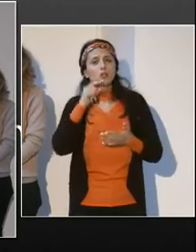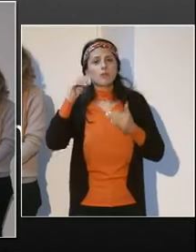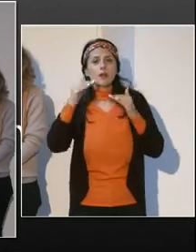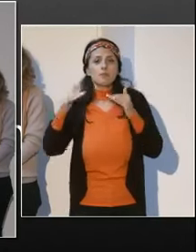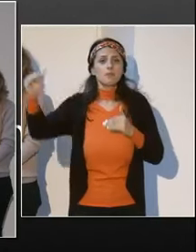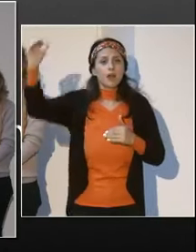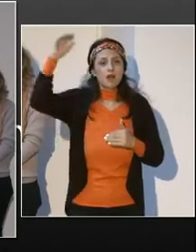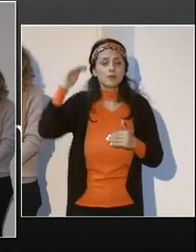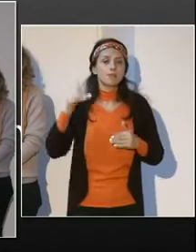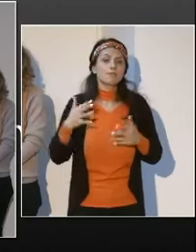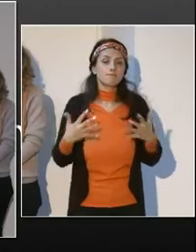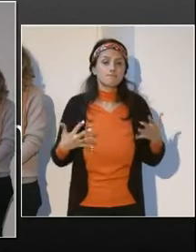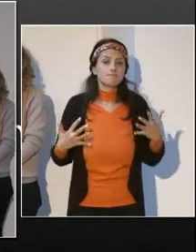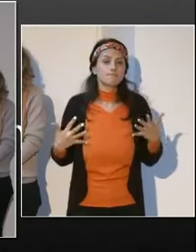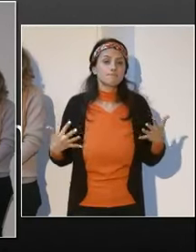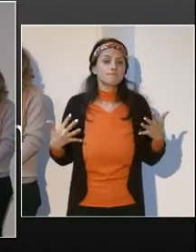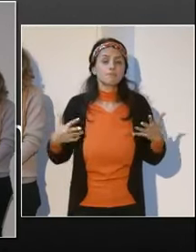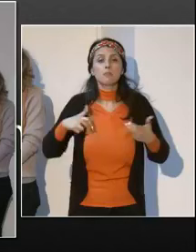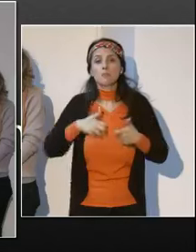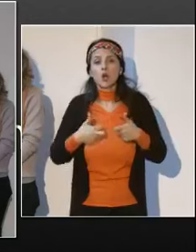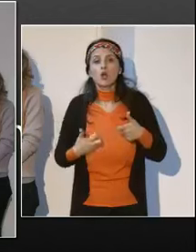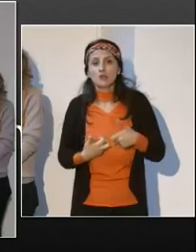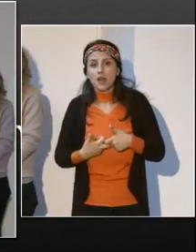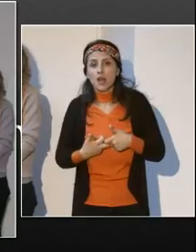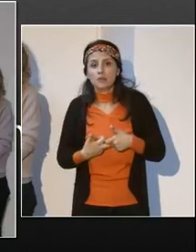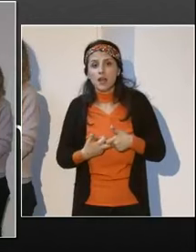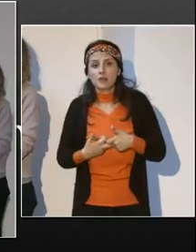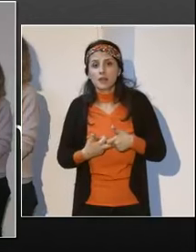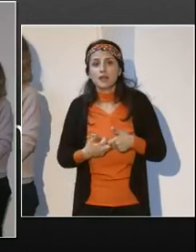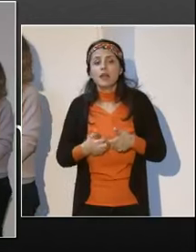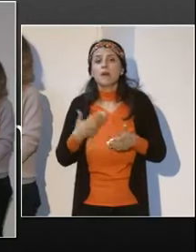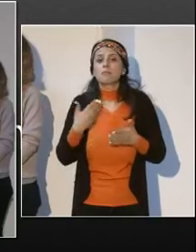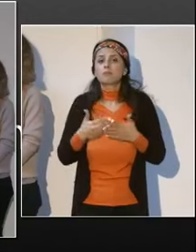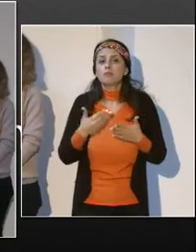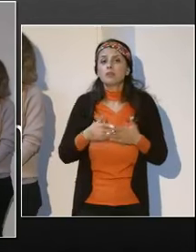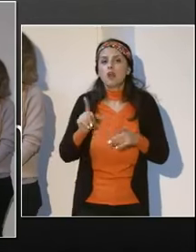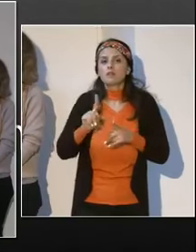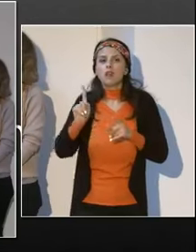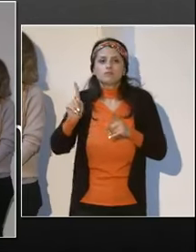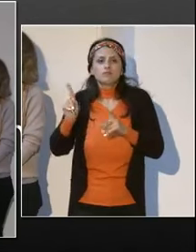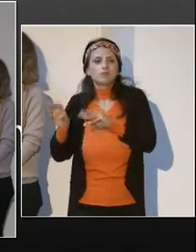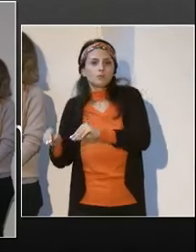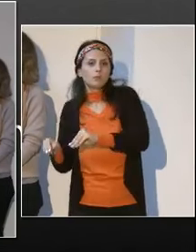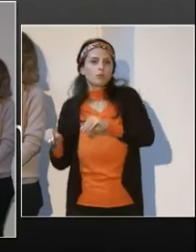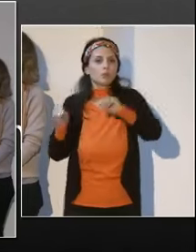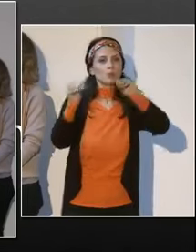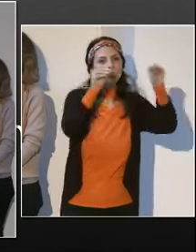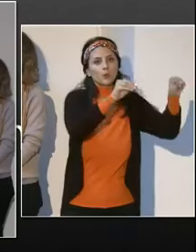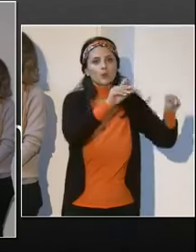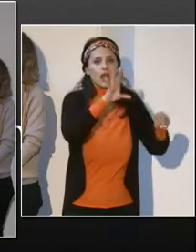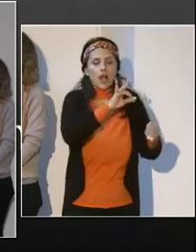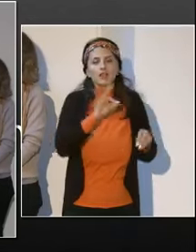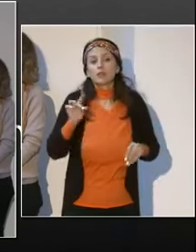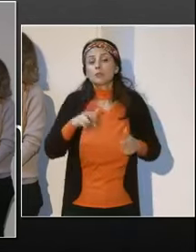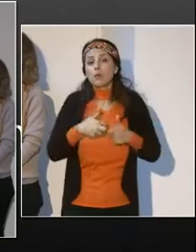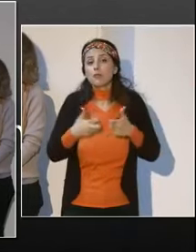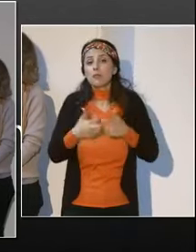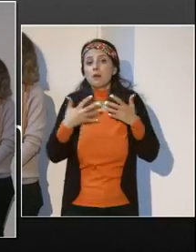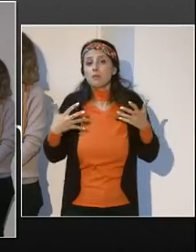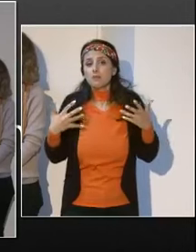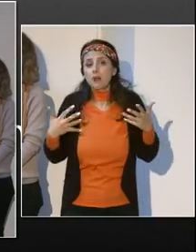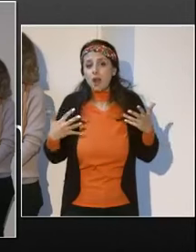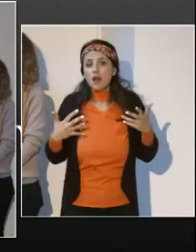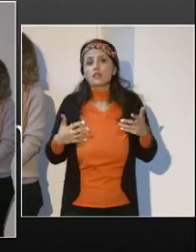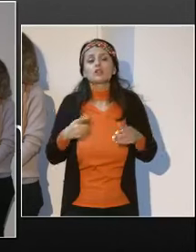avem un ca mari probleme de implementarea dezinstituționalizare II probleme despre care am vorbit pe